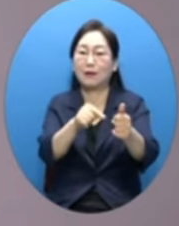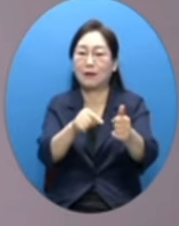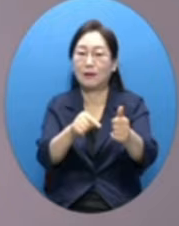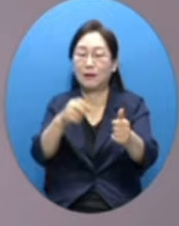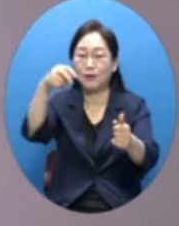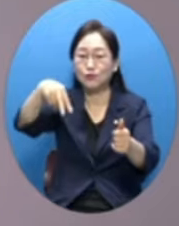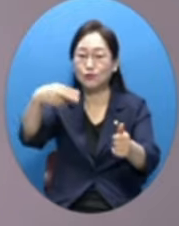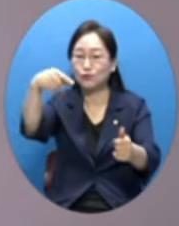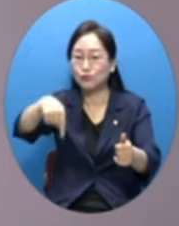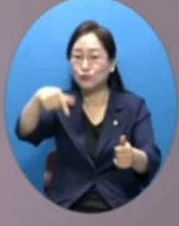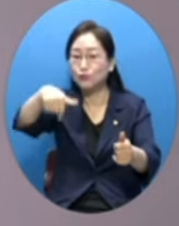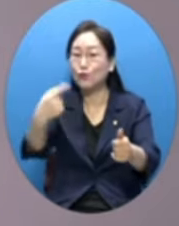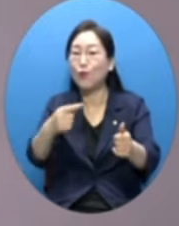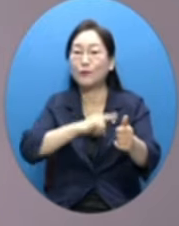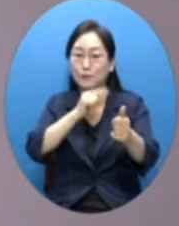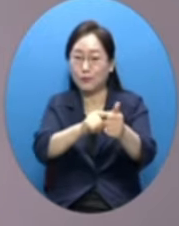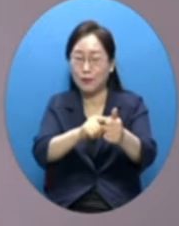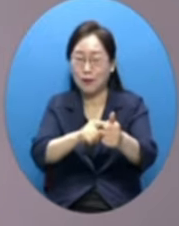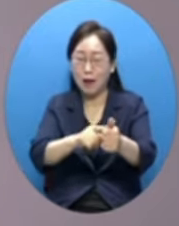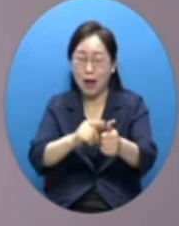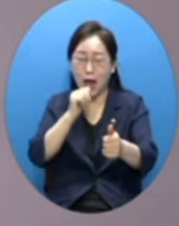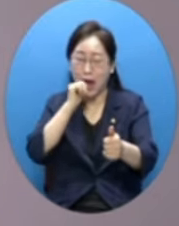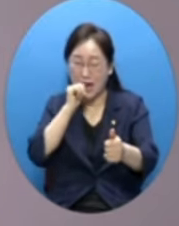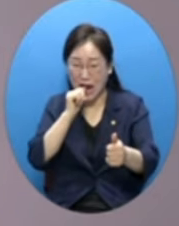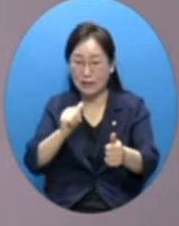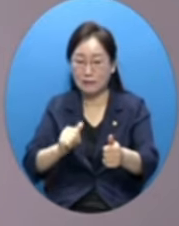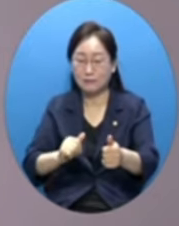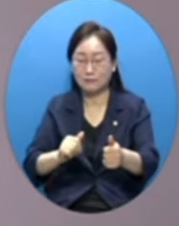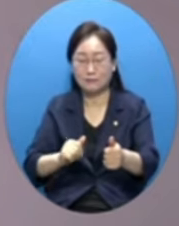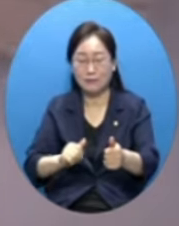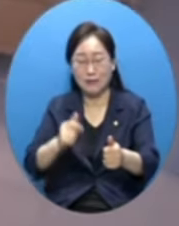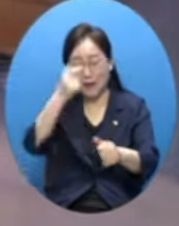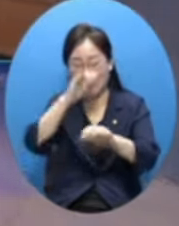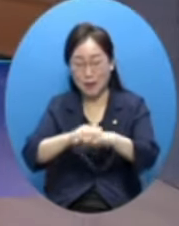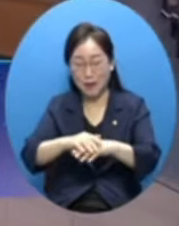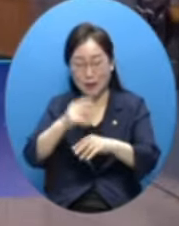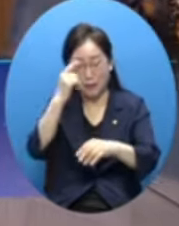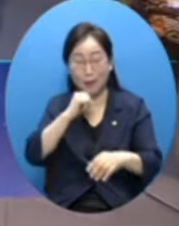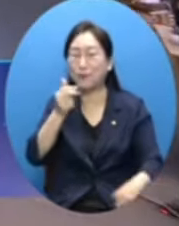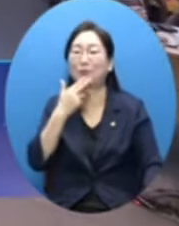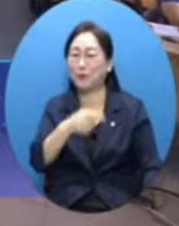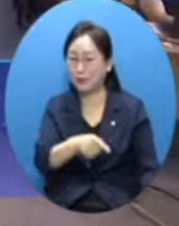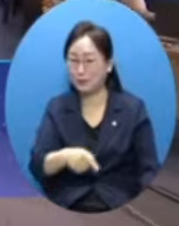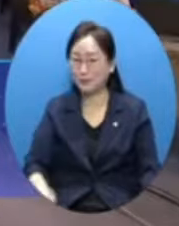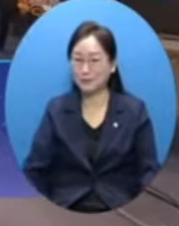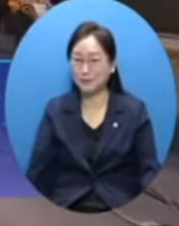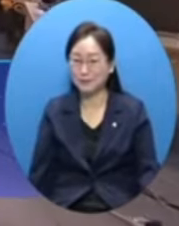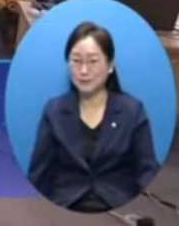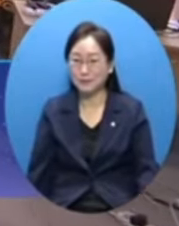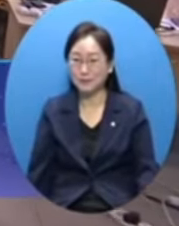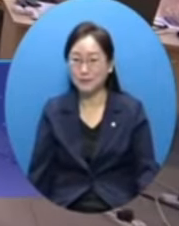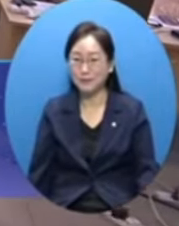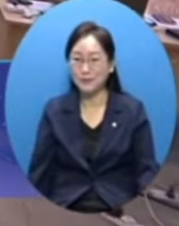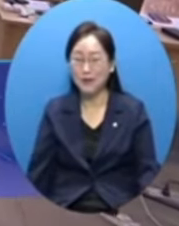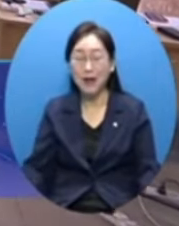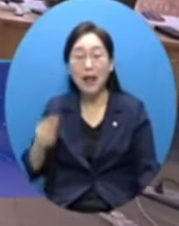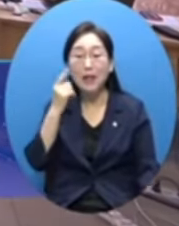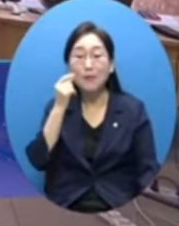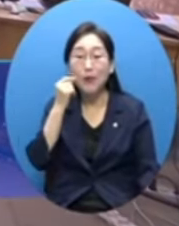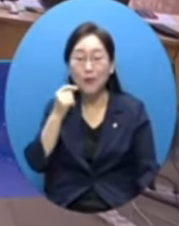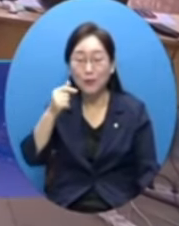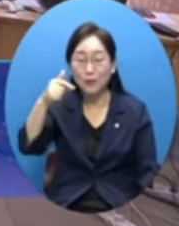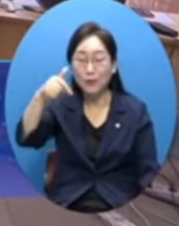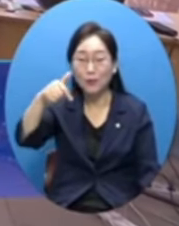그로 다시 예배 시간에 줄지 않았을 것입니다 제가 일본 동경에 가서